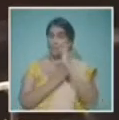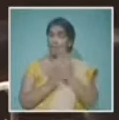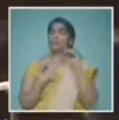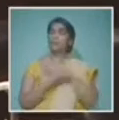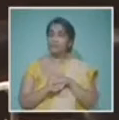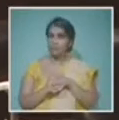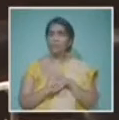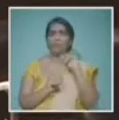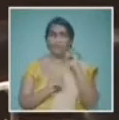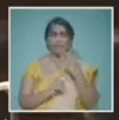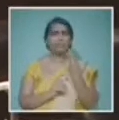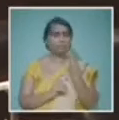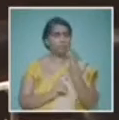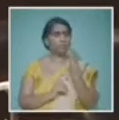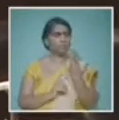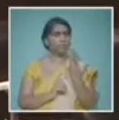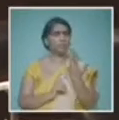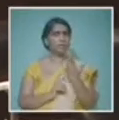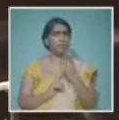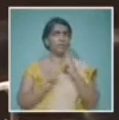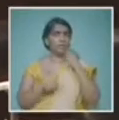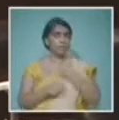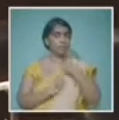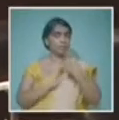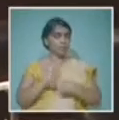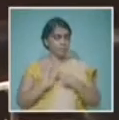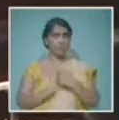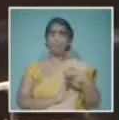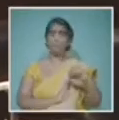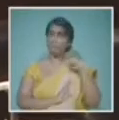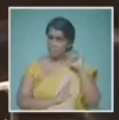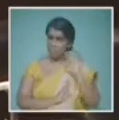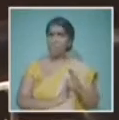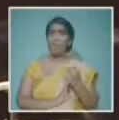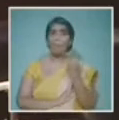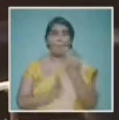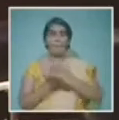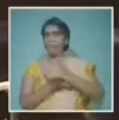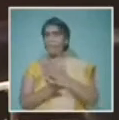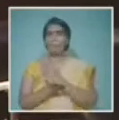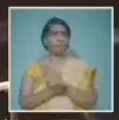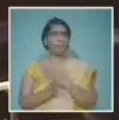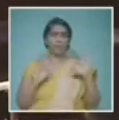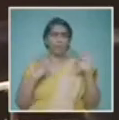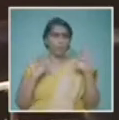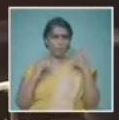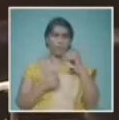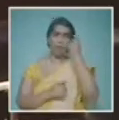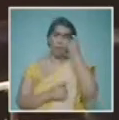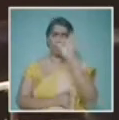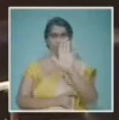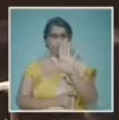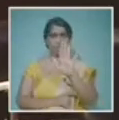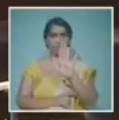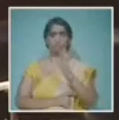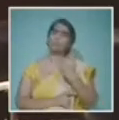ඇතුලේ යම් ඒකාධි යම් ඒකීය රාජ්‍යයක් ශක්තිමත්ව රැඳෙන්න ඕන, බලතල එහෙට මෙහෙට බෙදීමේක දුර්වල වෙනවා කියන පදනම තමයි ඔබතුමාට